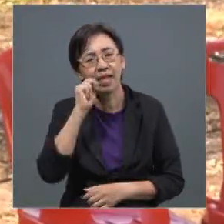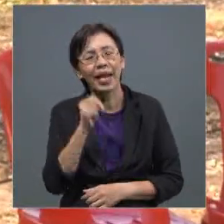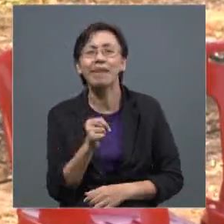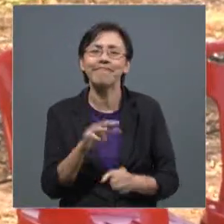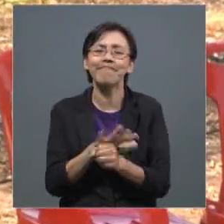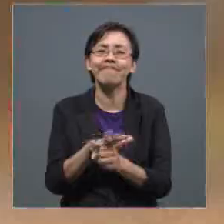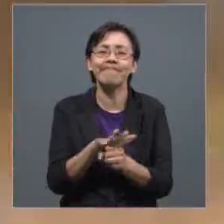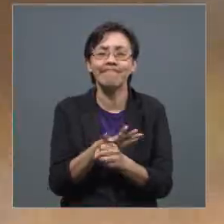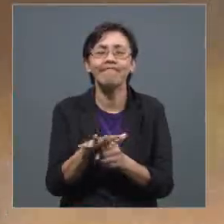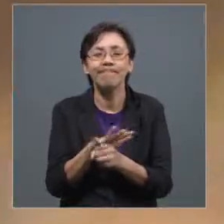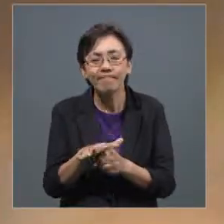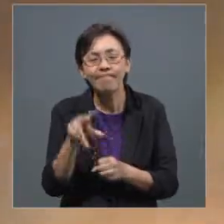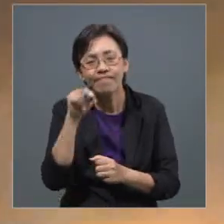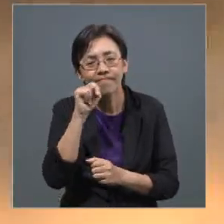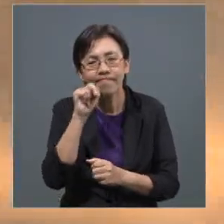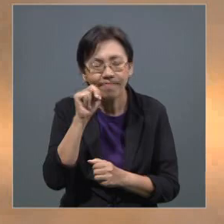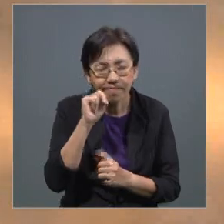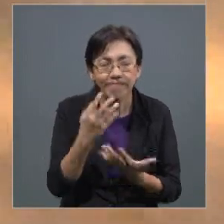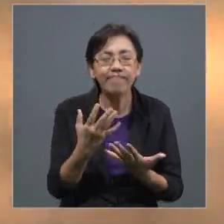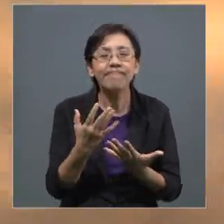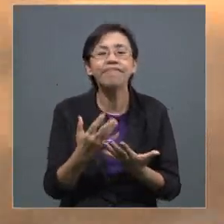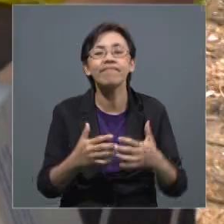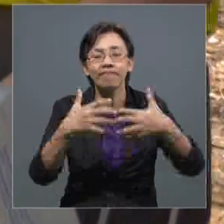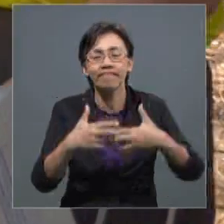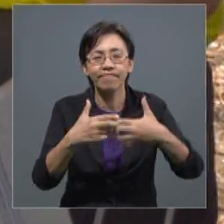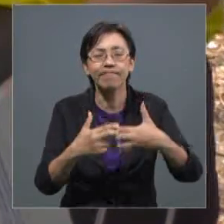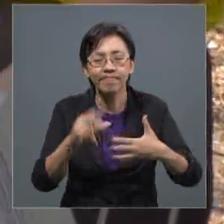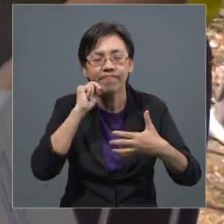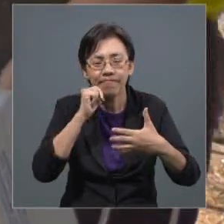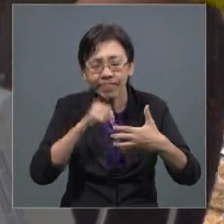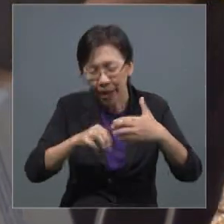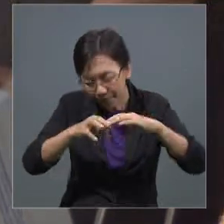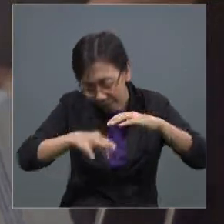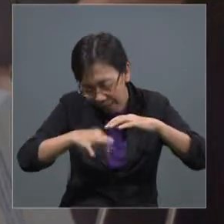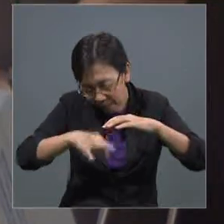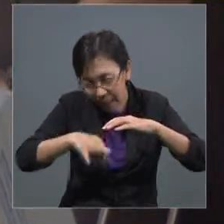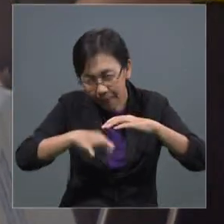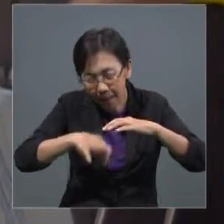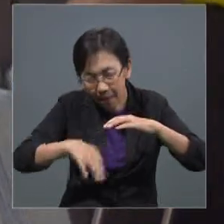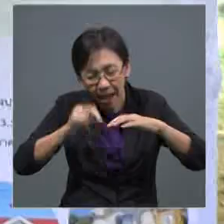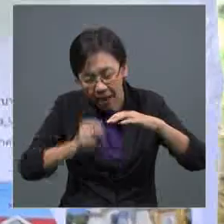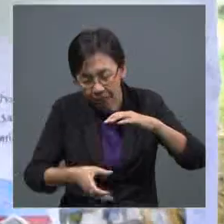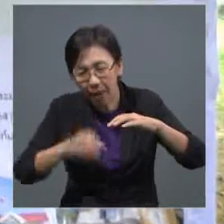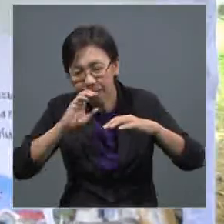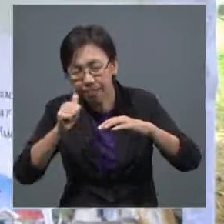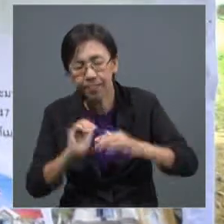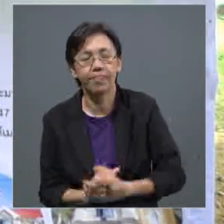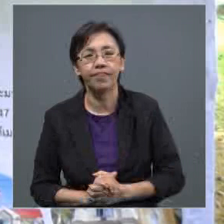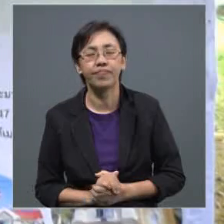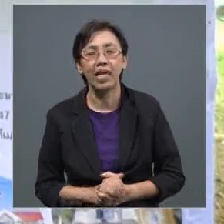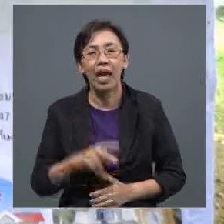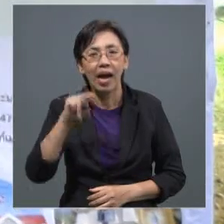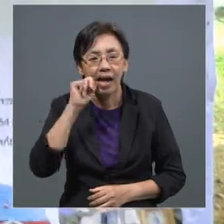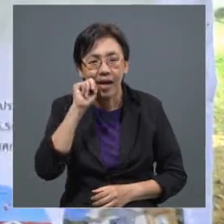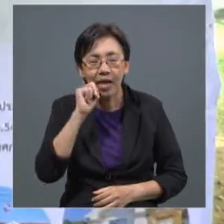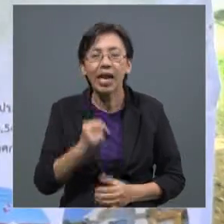พอสำหรับใช้เป็นน้ำดิบในกระบวนการกรองน้ำสำหรับอุปโภคบริโภคได้ขณะที่น้ำอุปโภคบริโภค